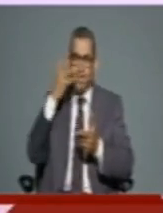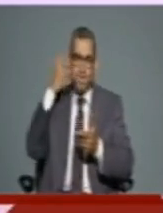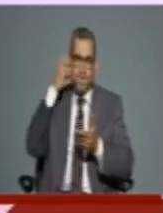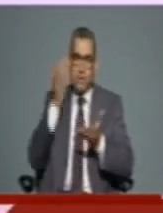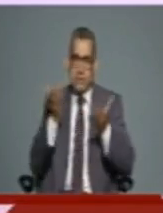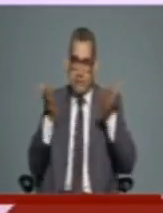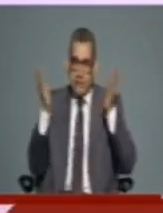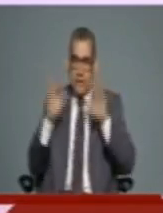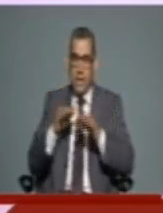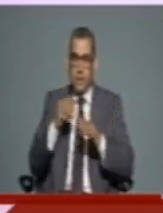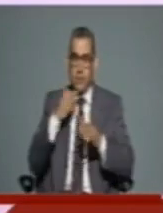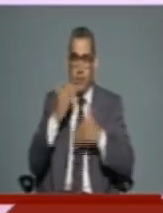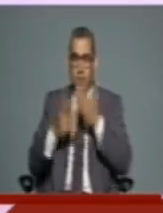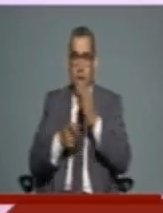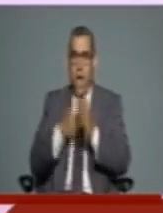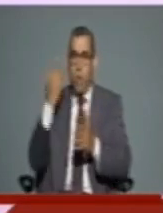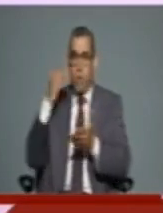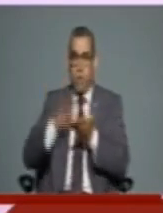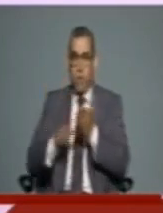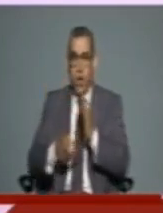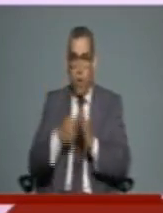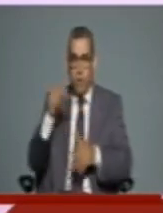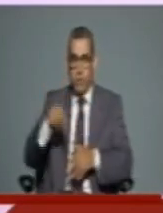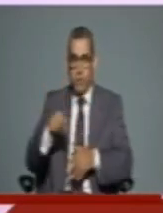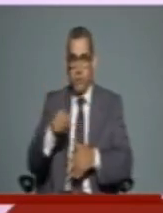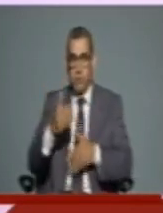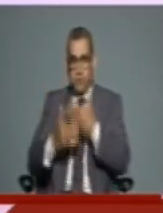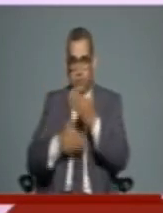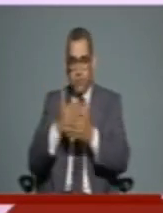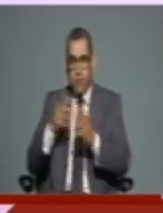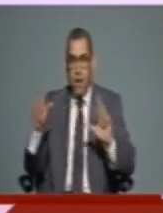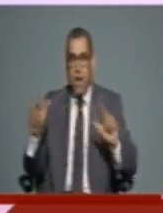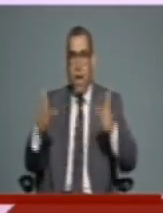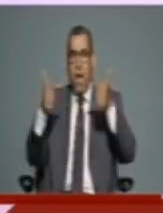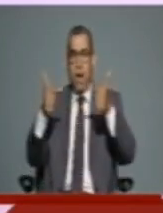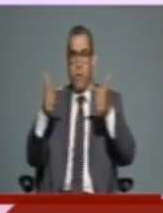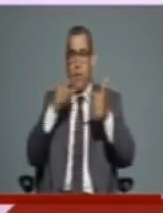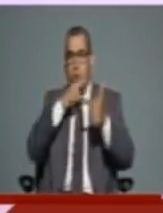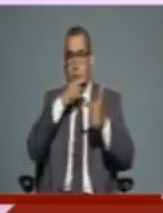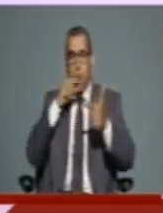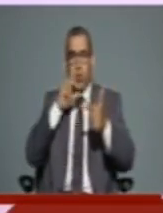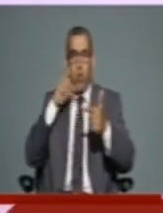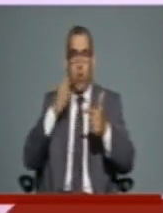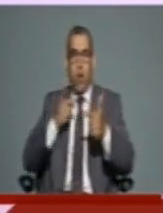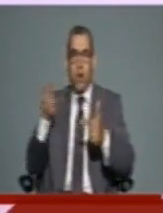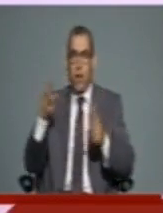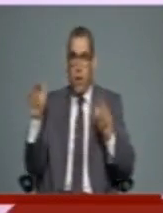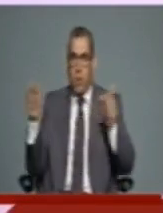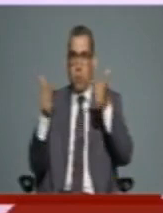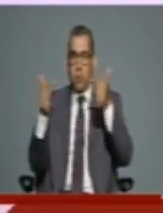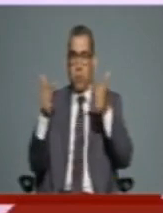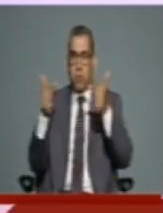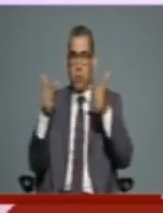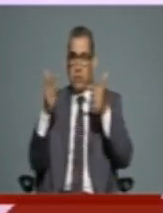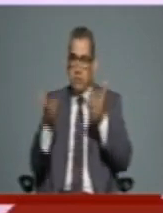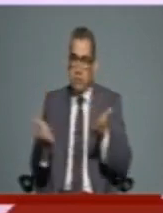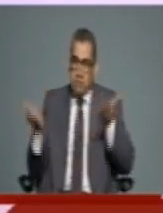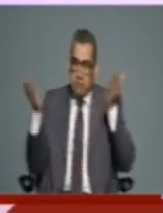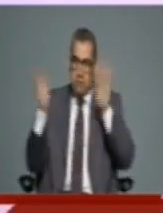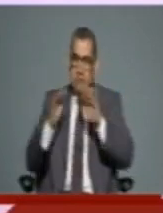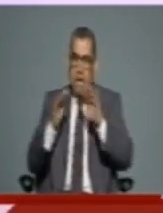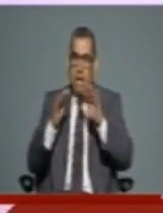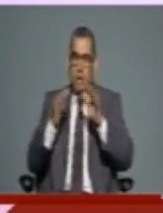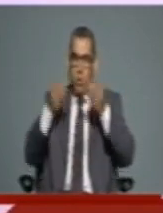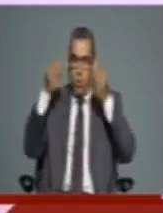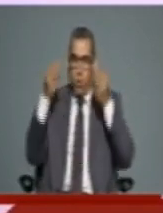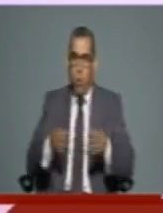الغير مسبوقة. فحدثت الحرب الروسية الأوكرانية التي زادت الطين بلة، ومن